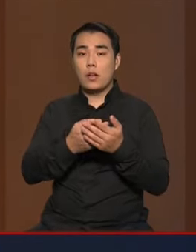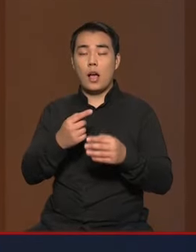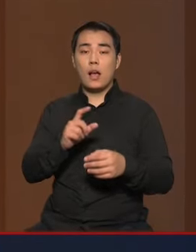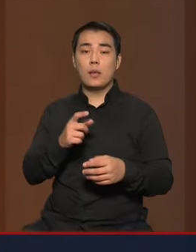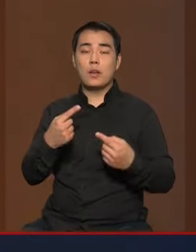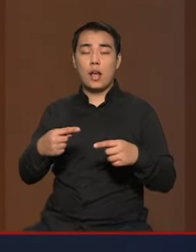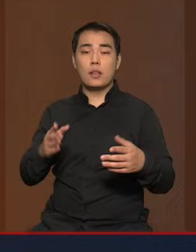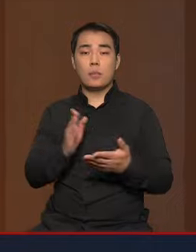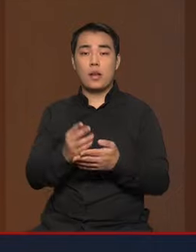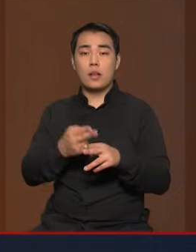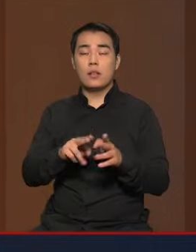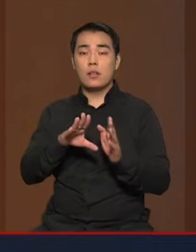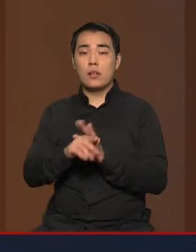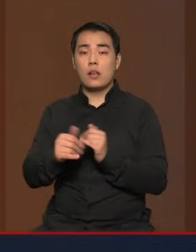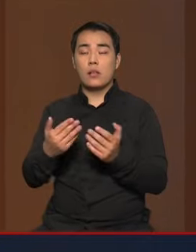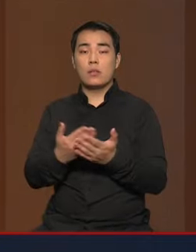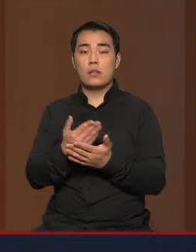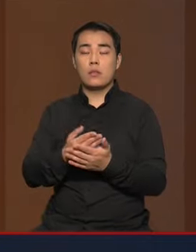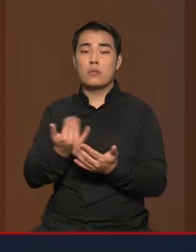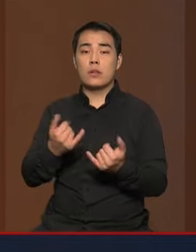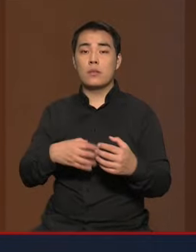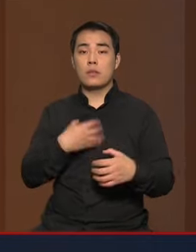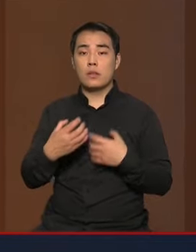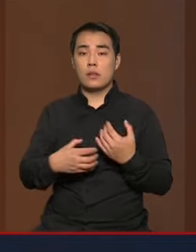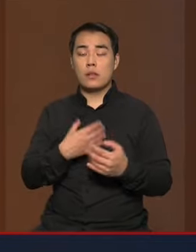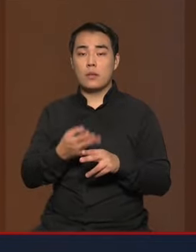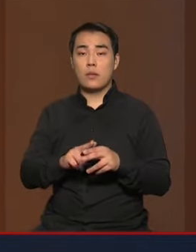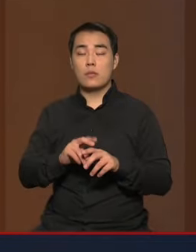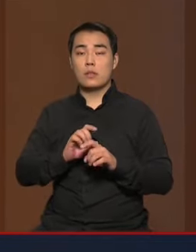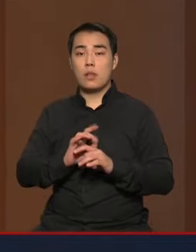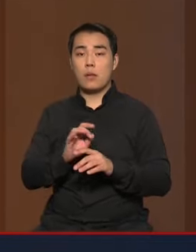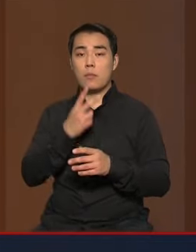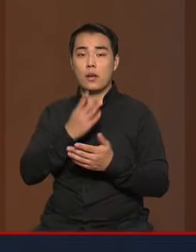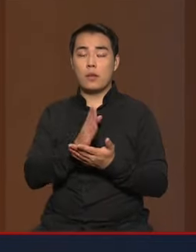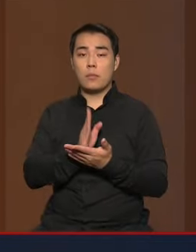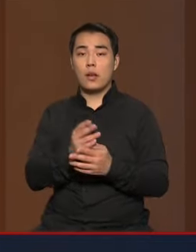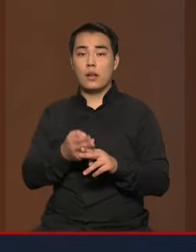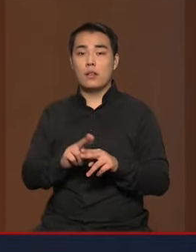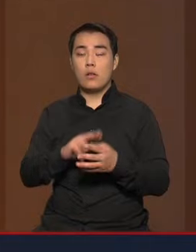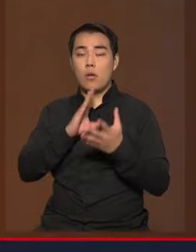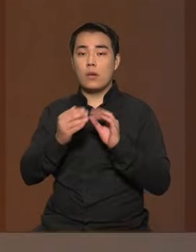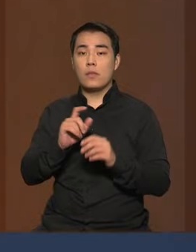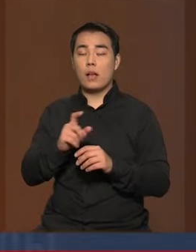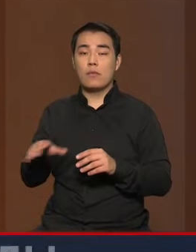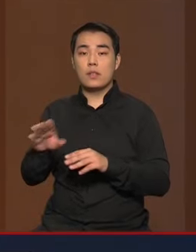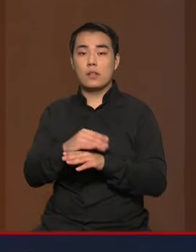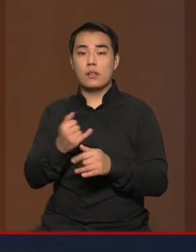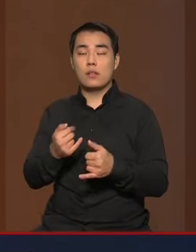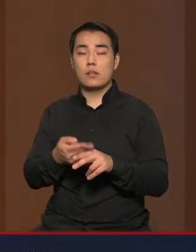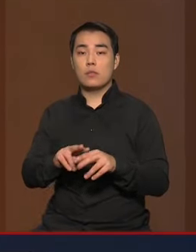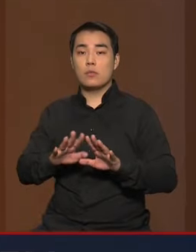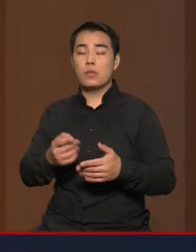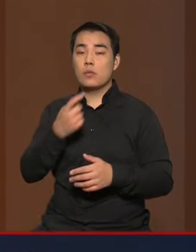болып келеді, соның ішінде ақпаратты қорққаннан тарататындар да кездеседі. Мүмкін олар осылайша көптеген адамдарды қандай